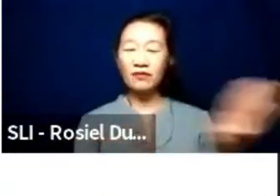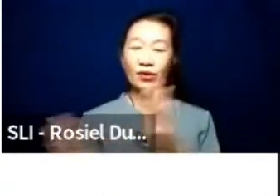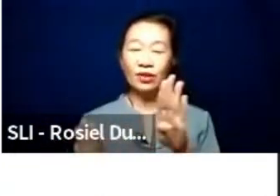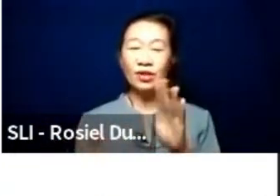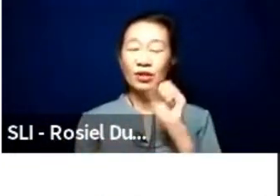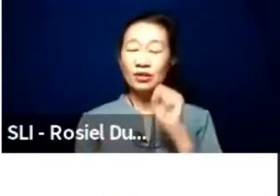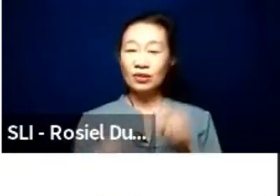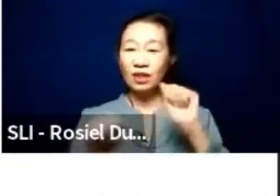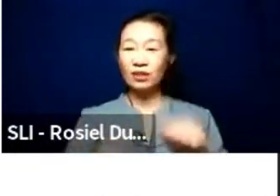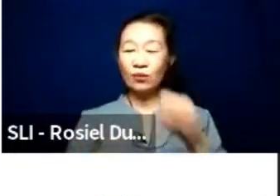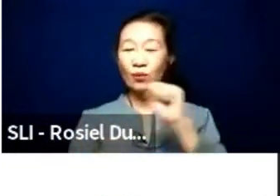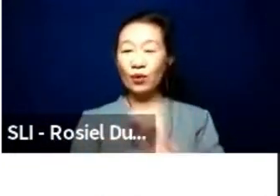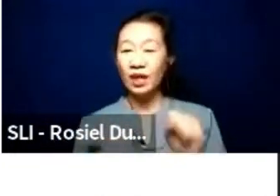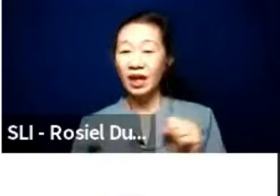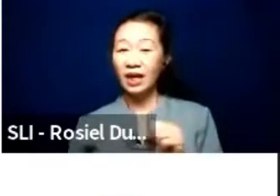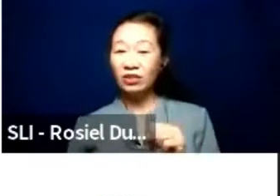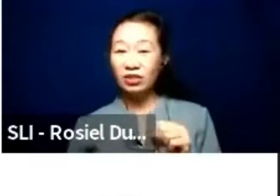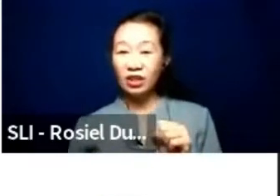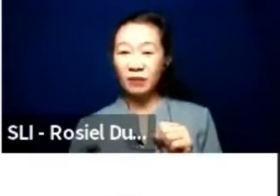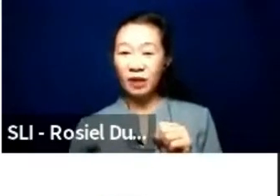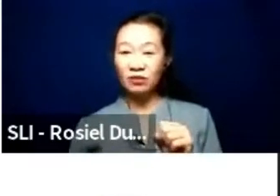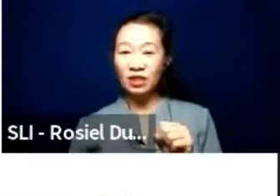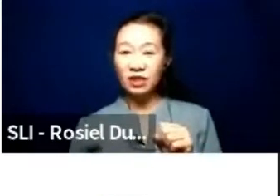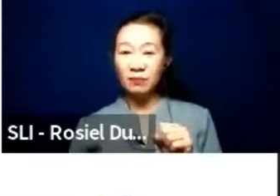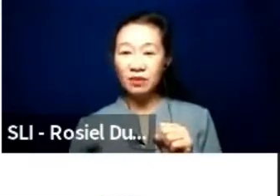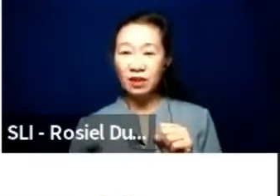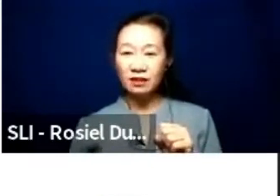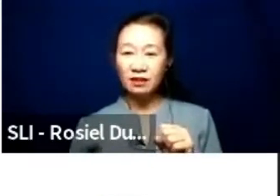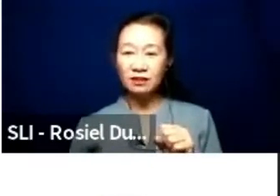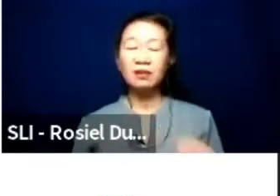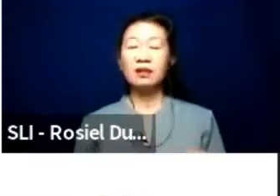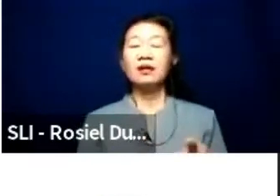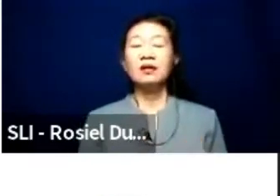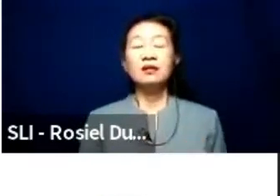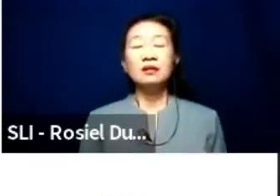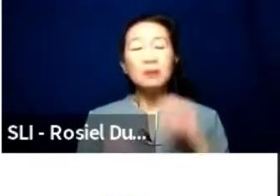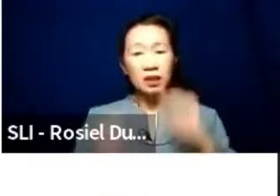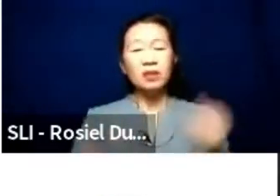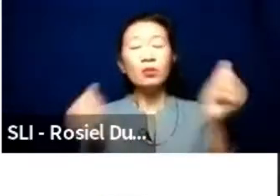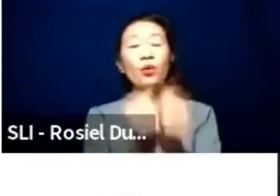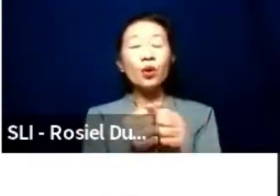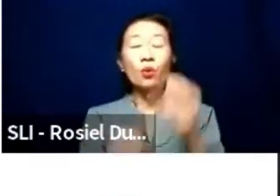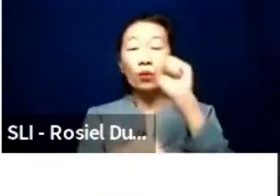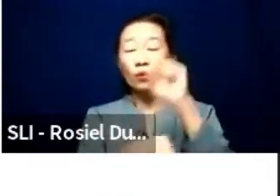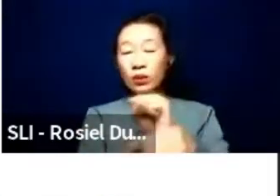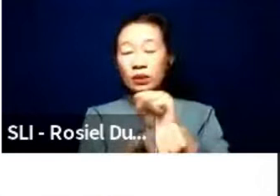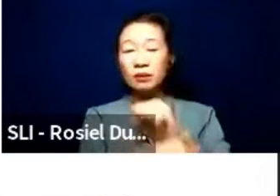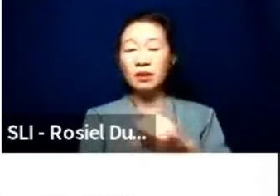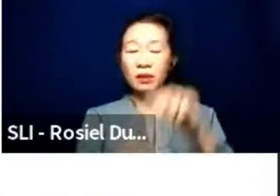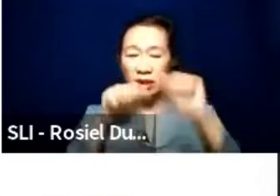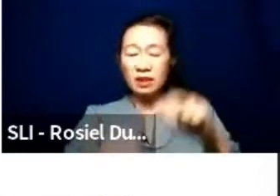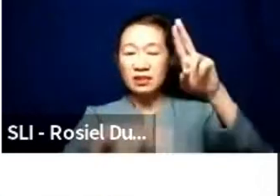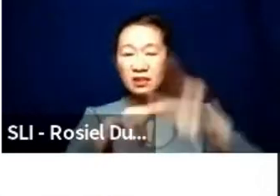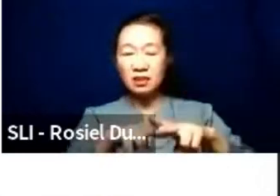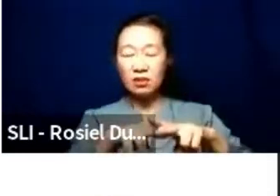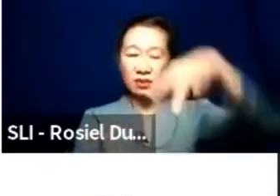he can work eventually together with other people. Can he safely sit or stand next to